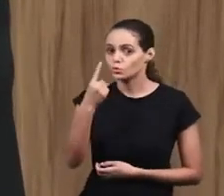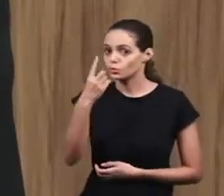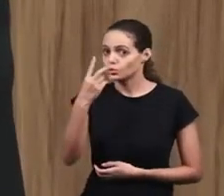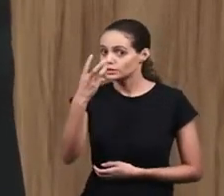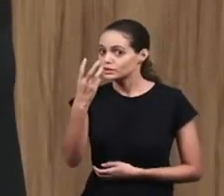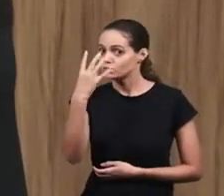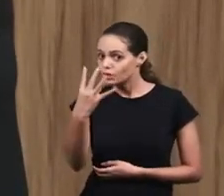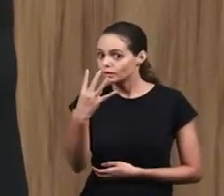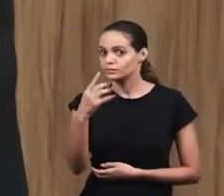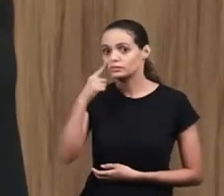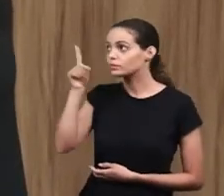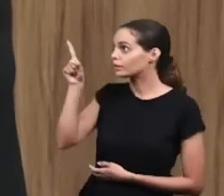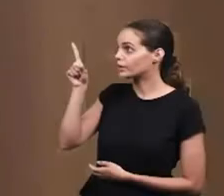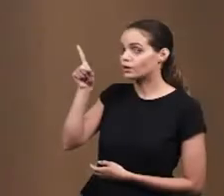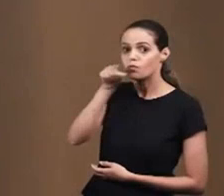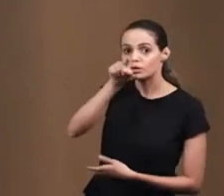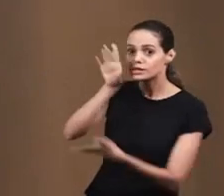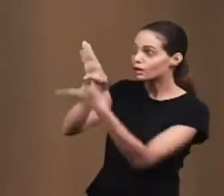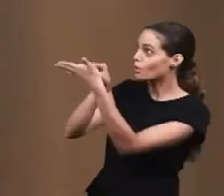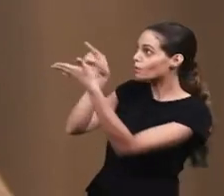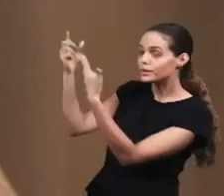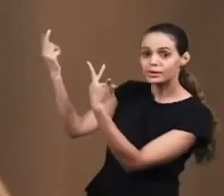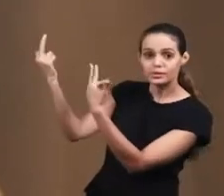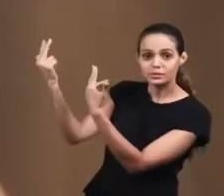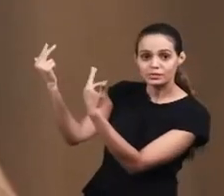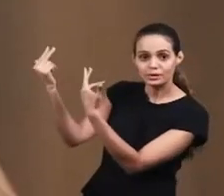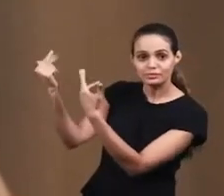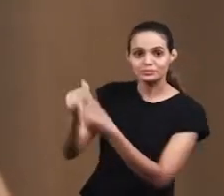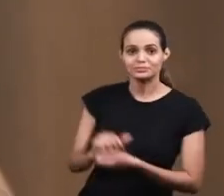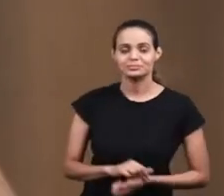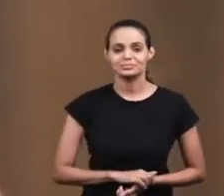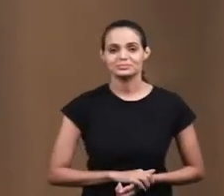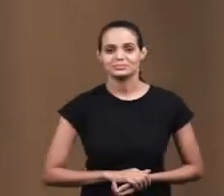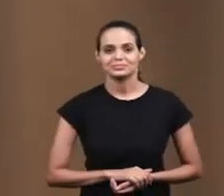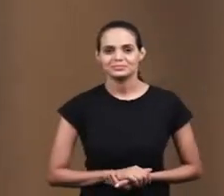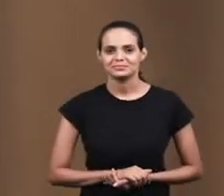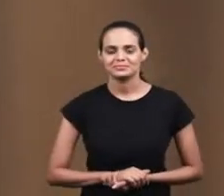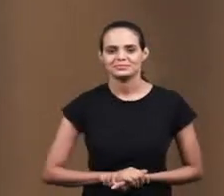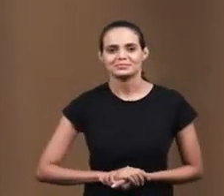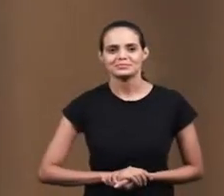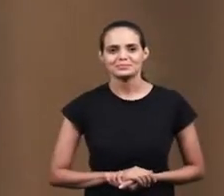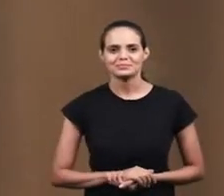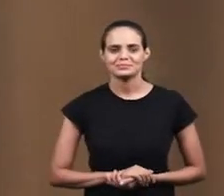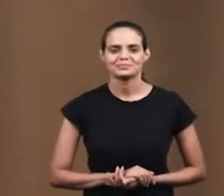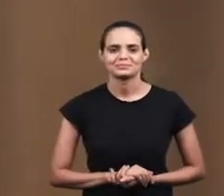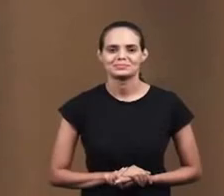1, 2, 3, 4. Jetzt gehen wir zur Note